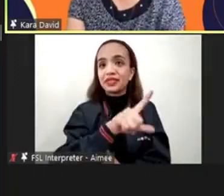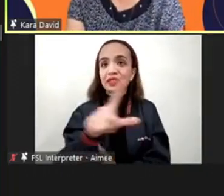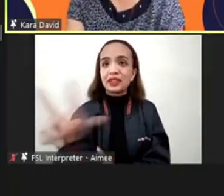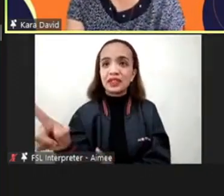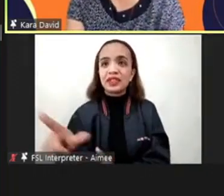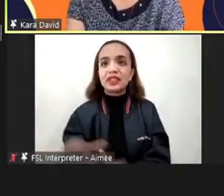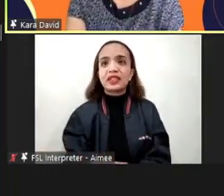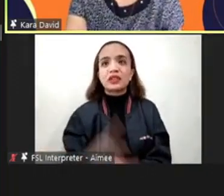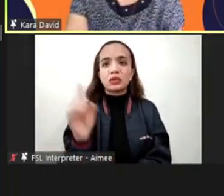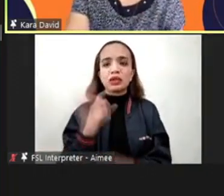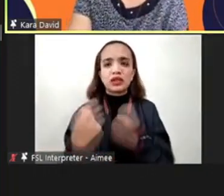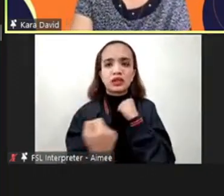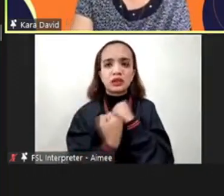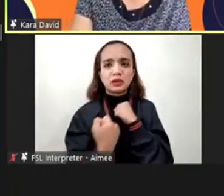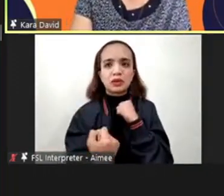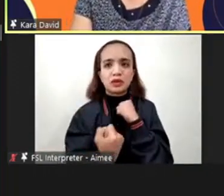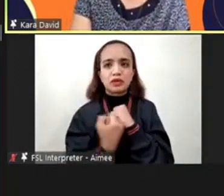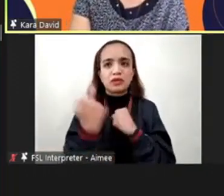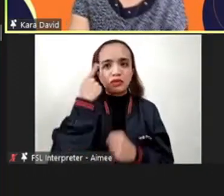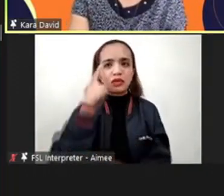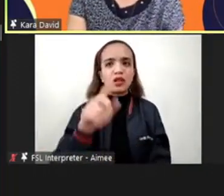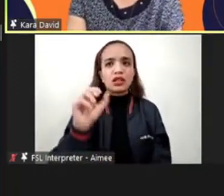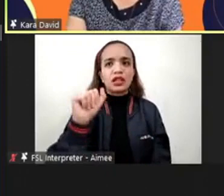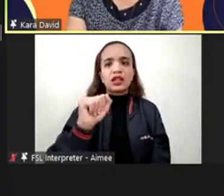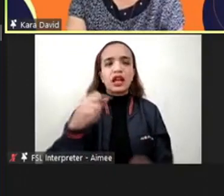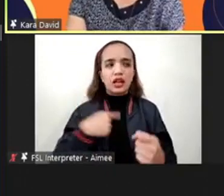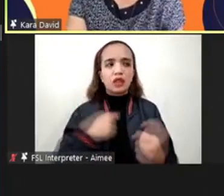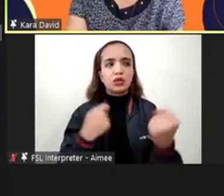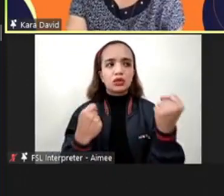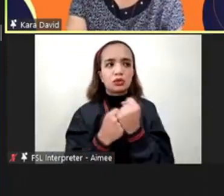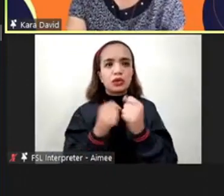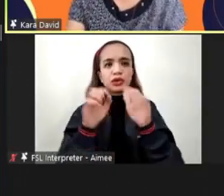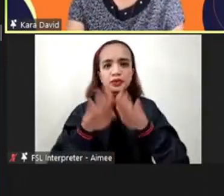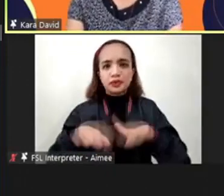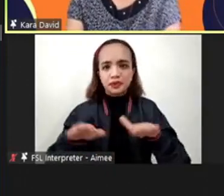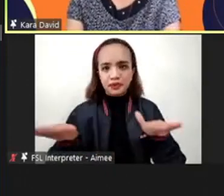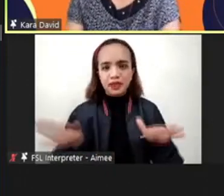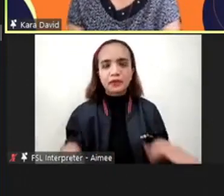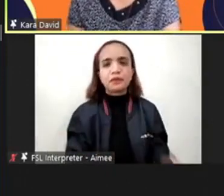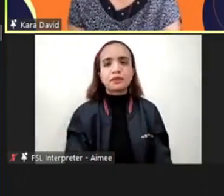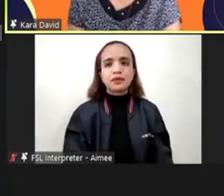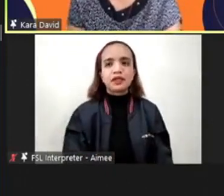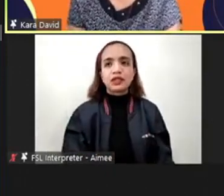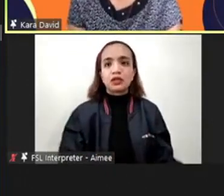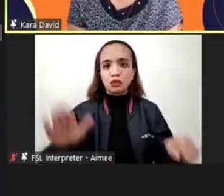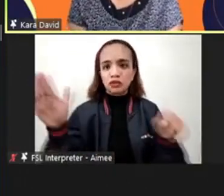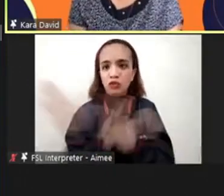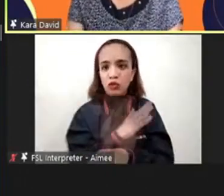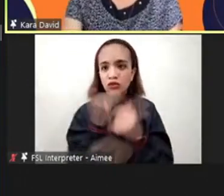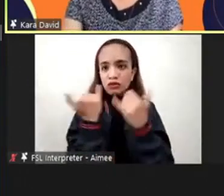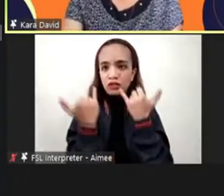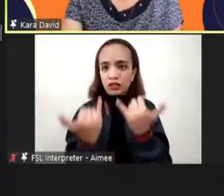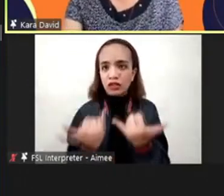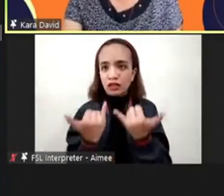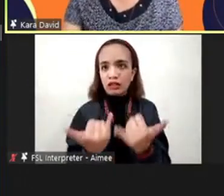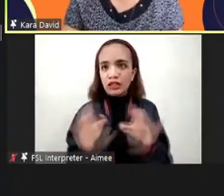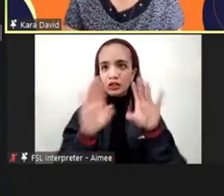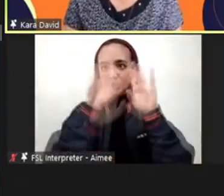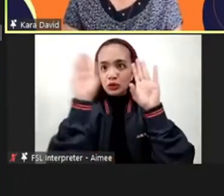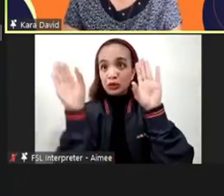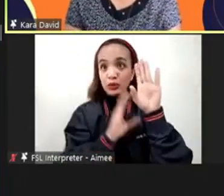inyong suporta para sa bata. We are full in capacity sa ating Zoom